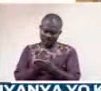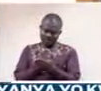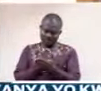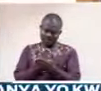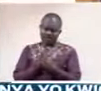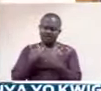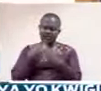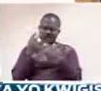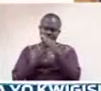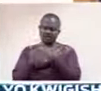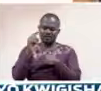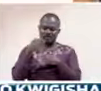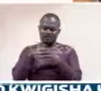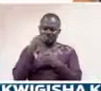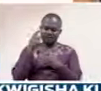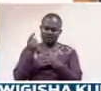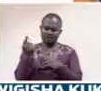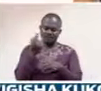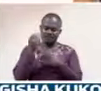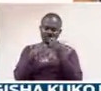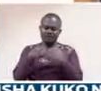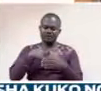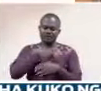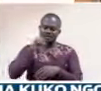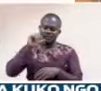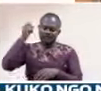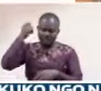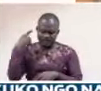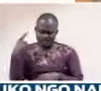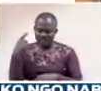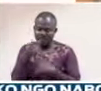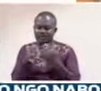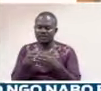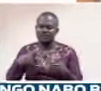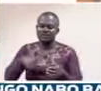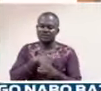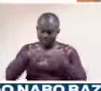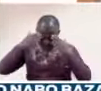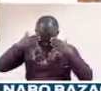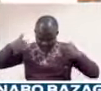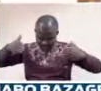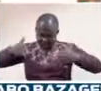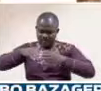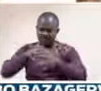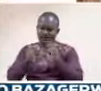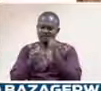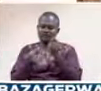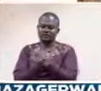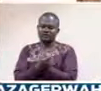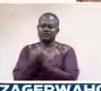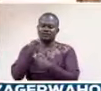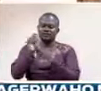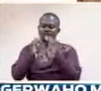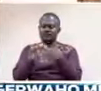tugire icyerekezo kimwe, turebe mu cyerekezo kimwe, twumve ko twese dufokasinze mu guhindura imibereho y'iriya